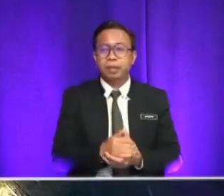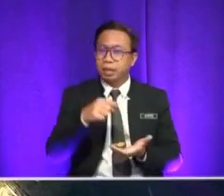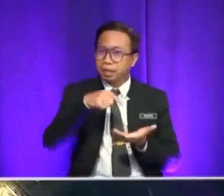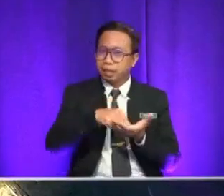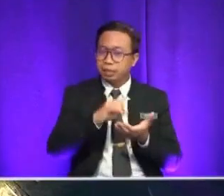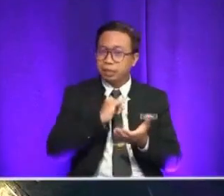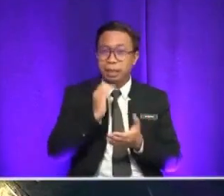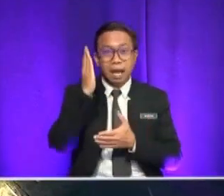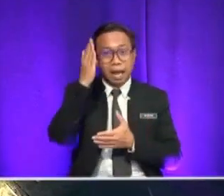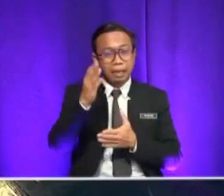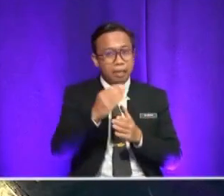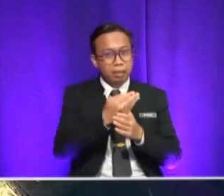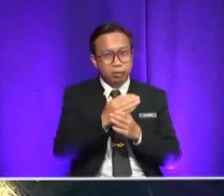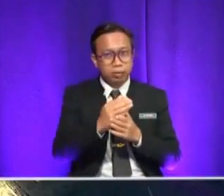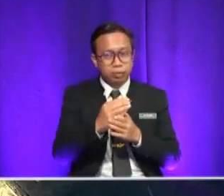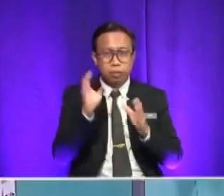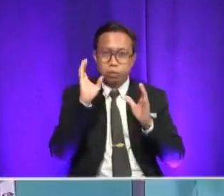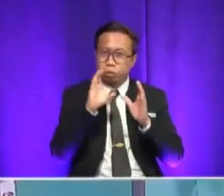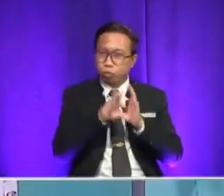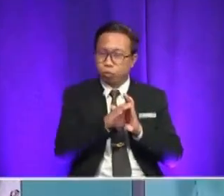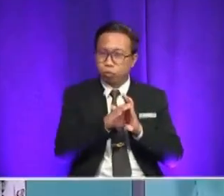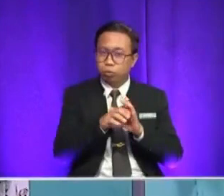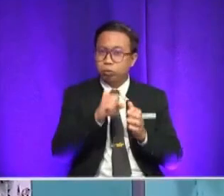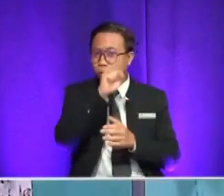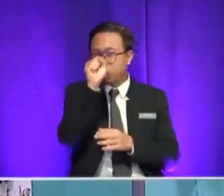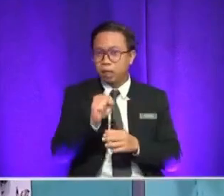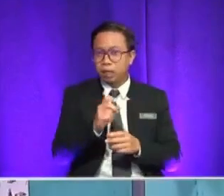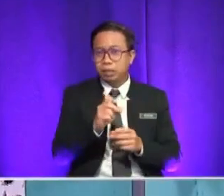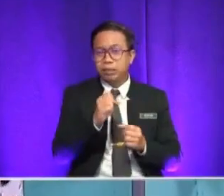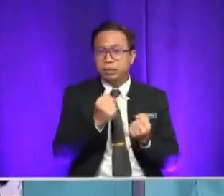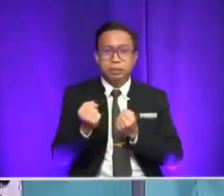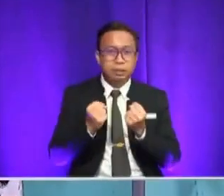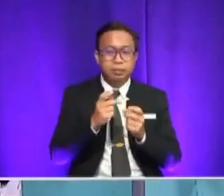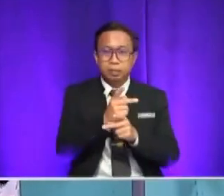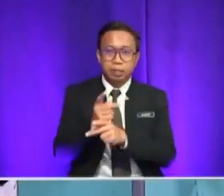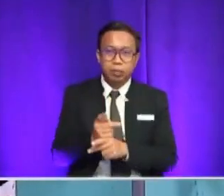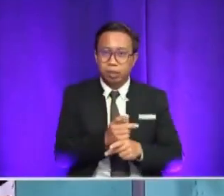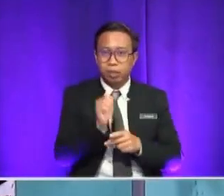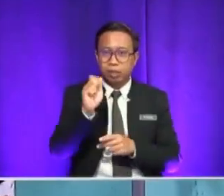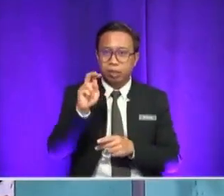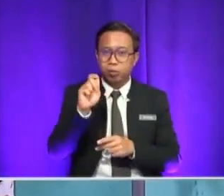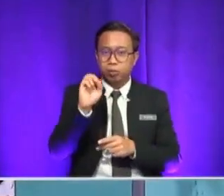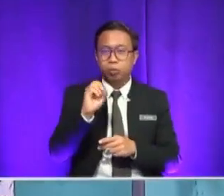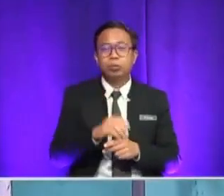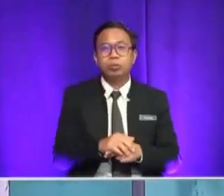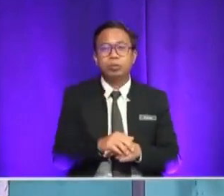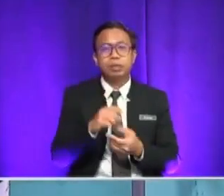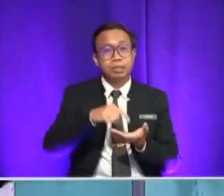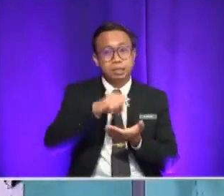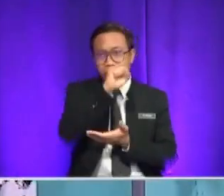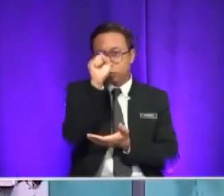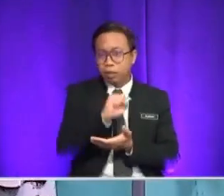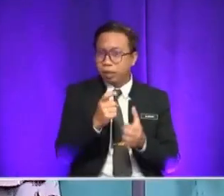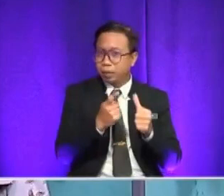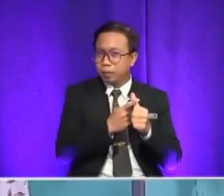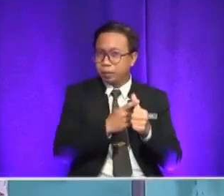ini saya akan kongsikan contoh-contoh soalan berkaitan dengan sistem kawalan automatik. Okey, kita pergi terus. Okey, soalan yang